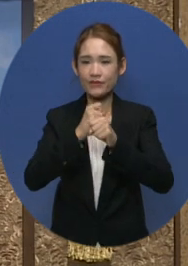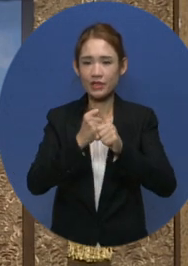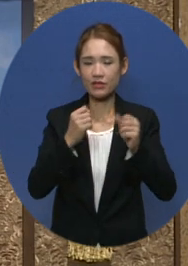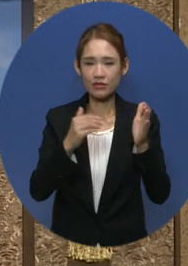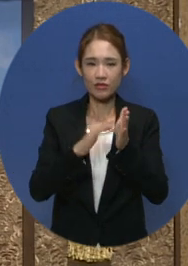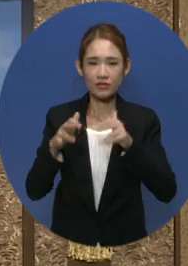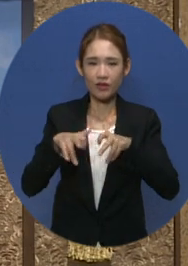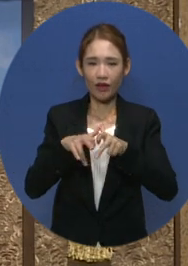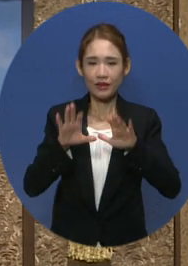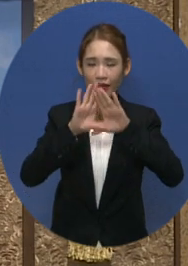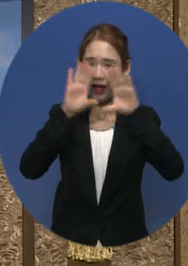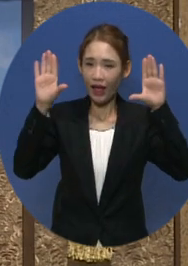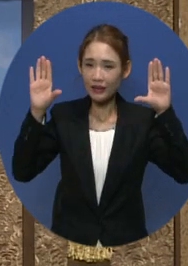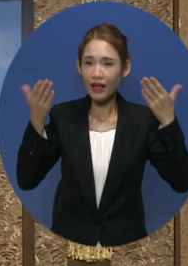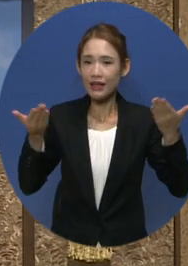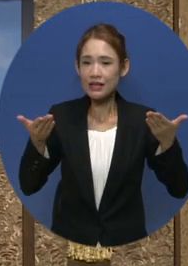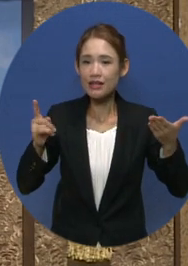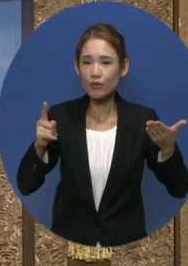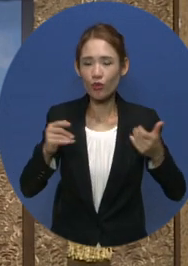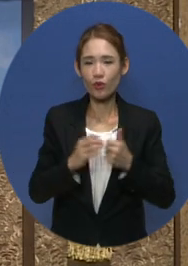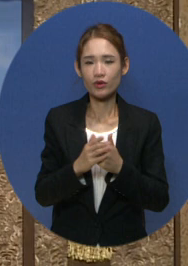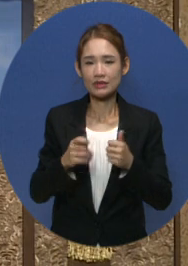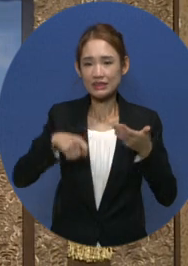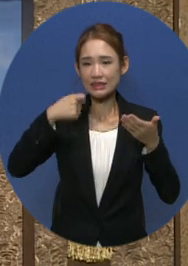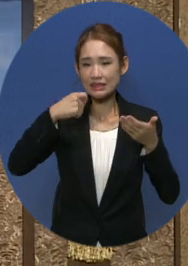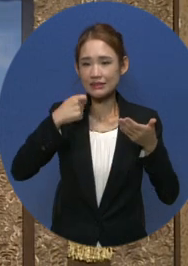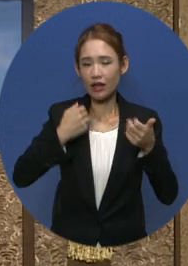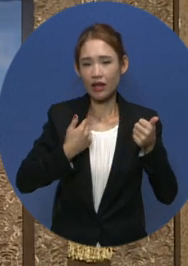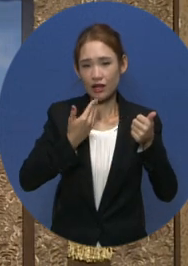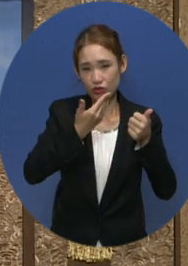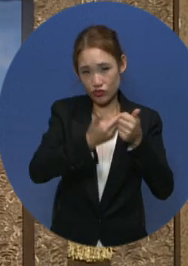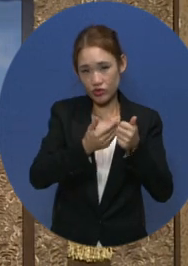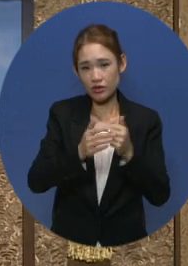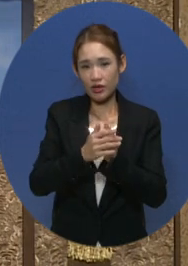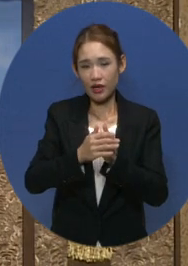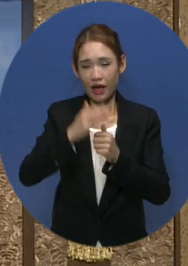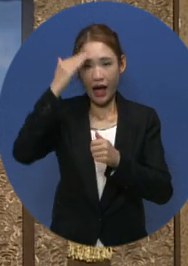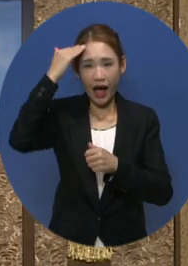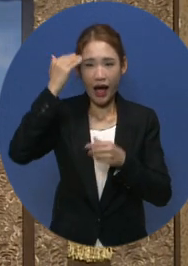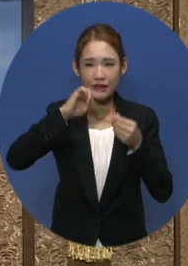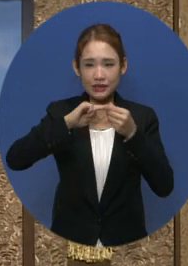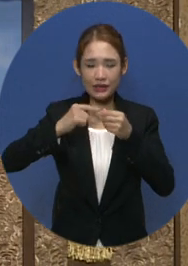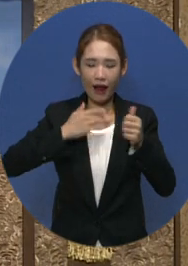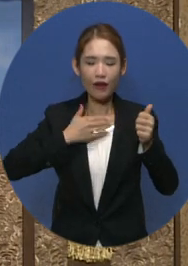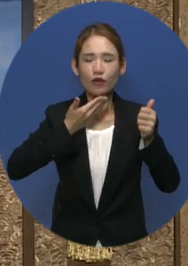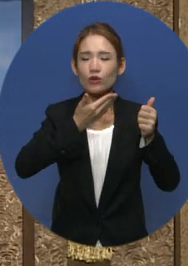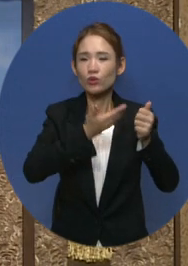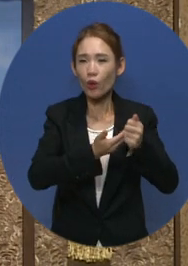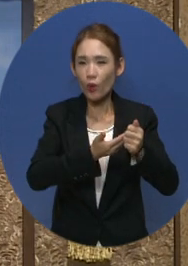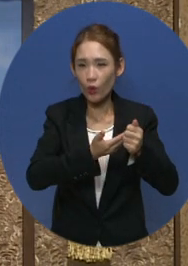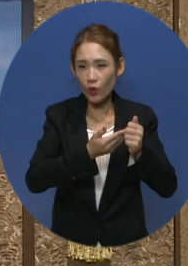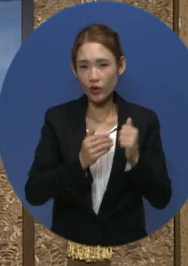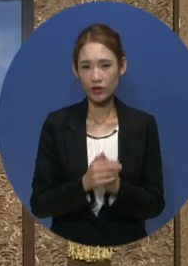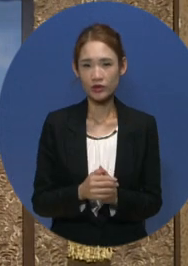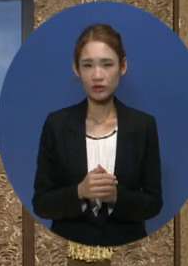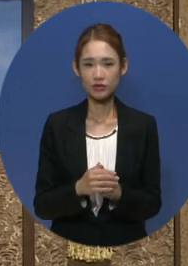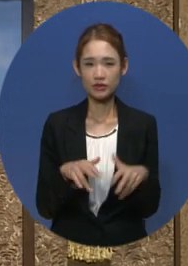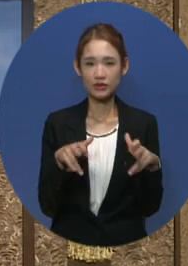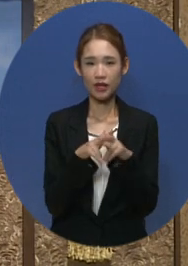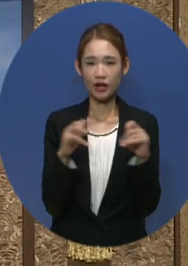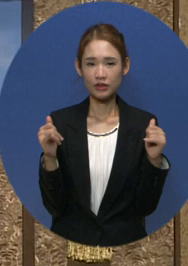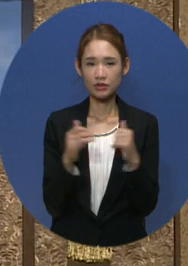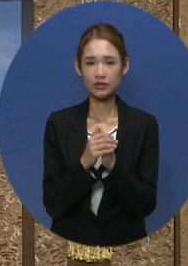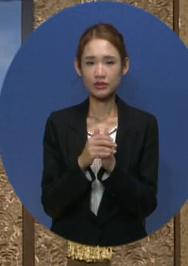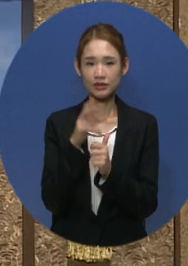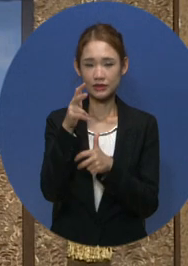없으니까 우리가 식사도 제공하겠다. 또 이게 한글도 가르쳐드리겠다. 네. 이렇게 하면서 이제 장애인들을 저희가